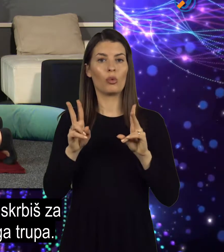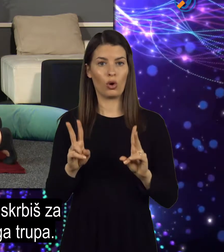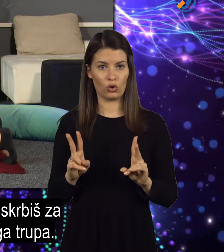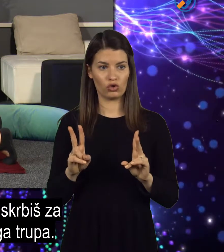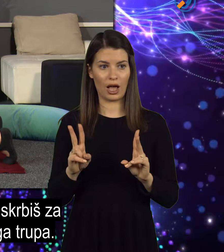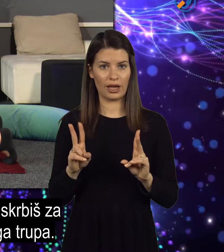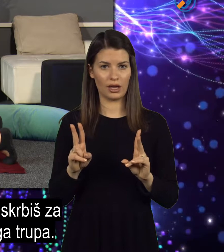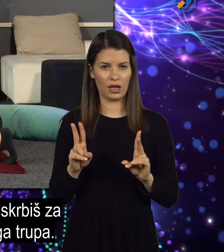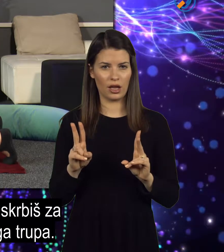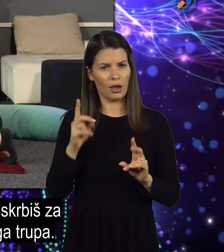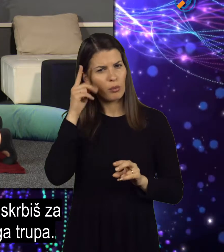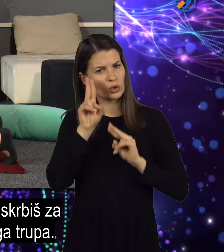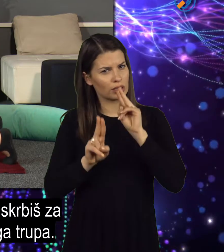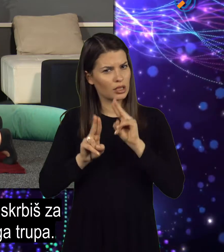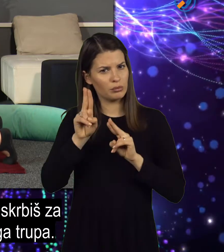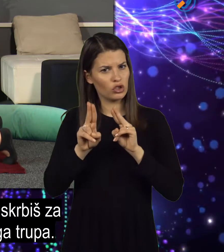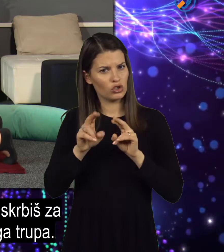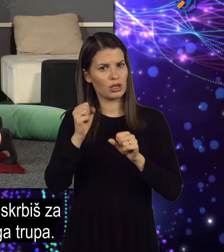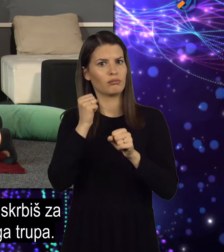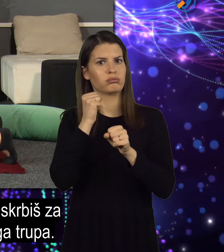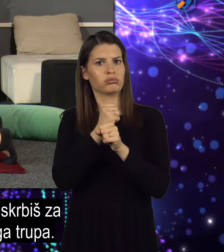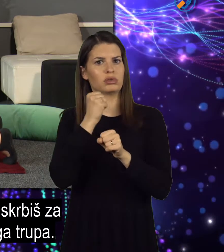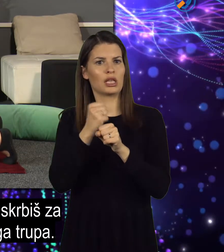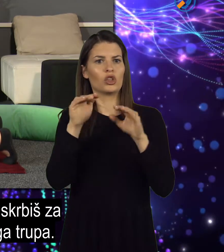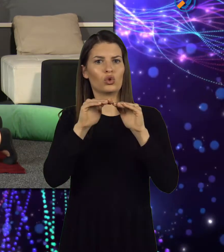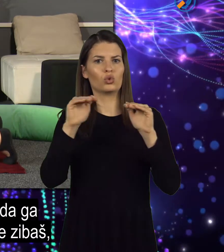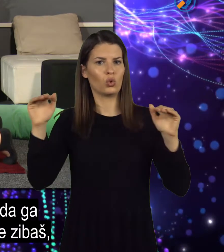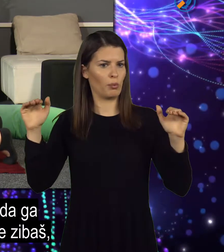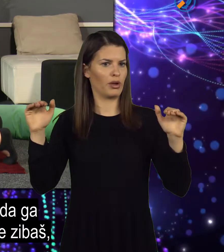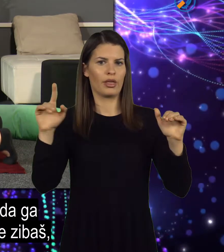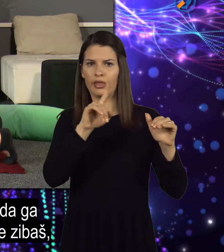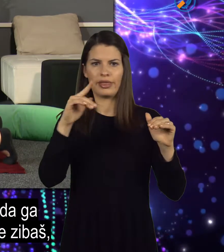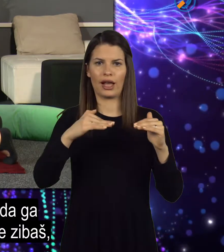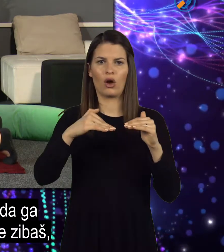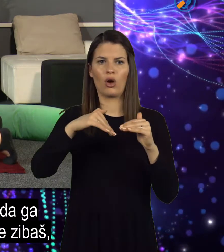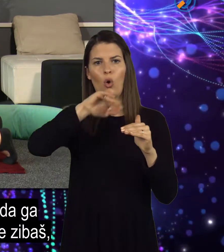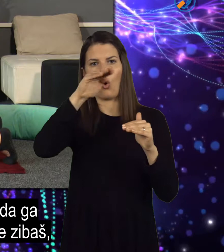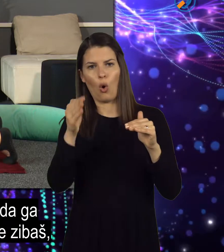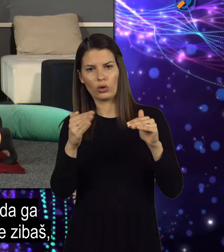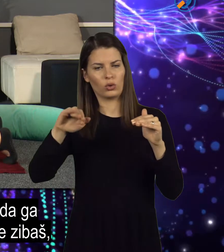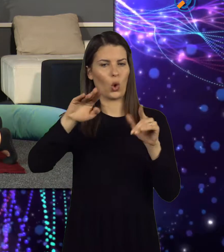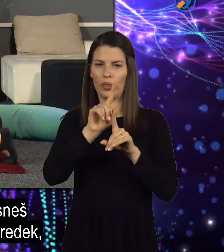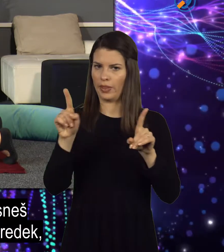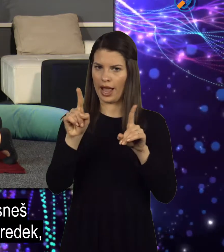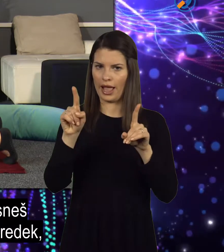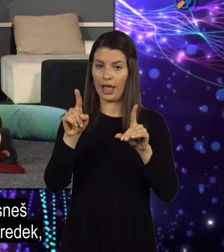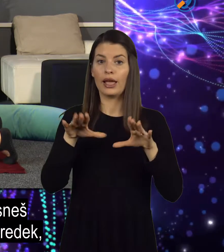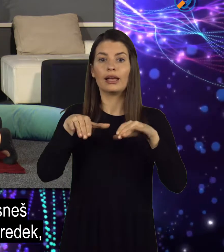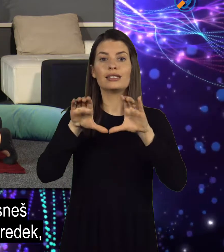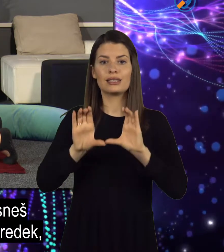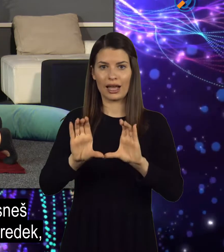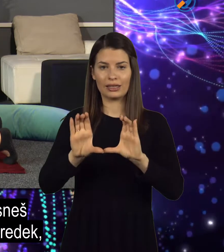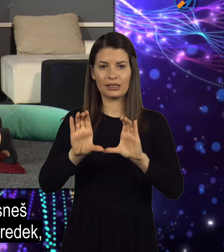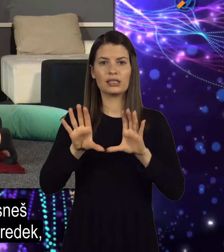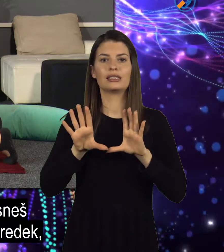tem položaju skrbiš za čvrstost svojega trupa. To pomeni, da ga ne nagibaš, ne zibaš, ampak